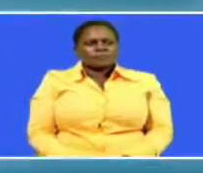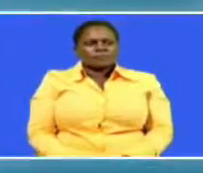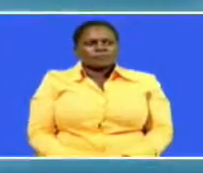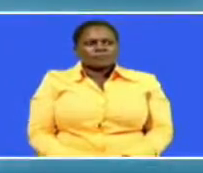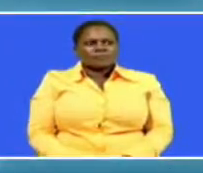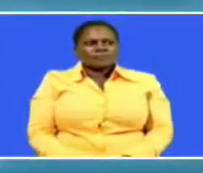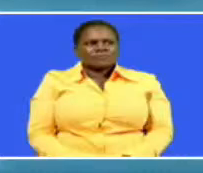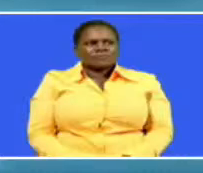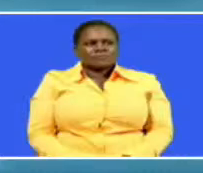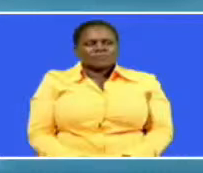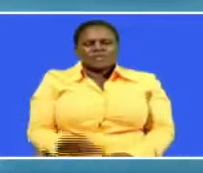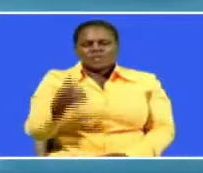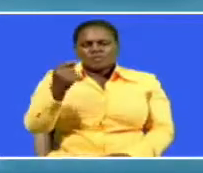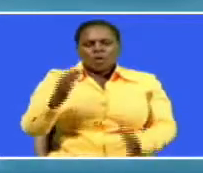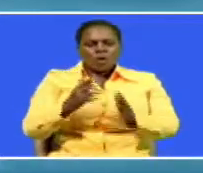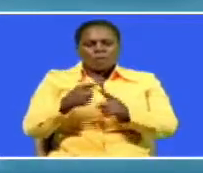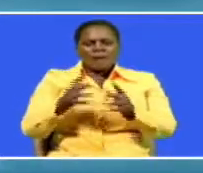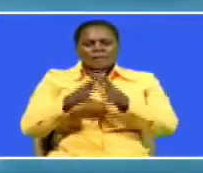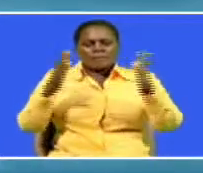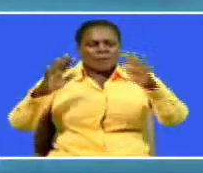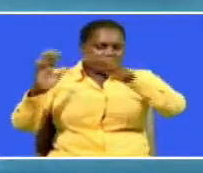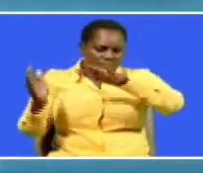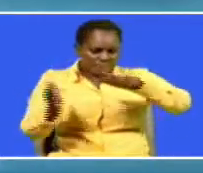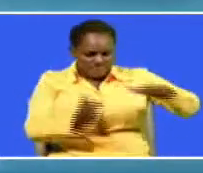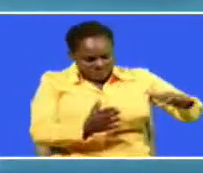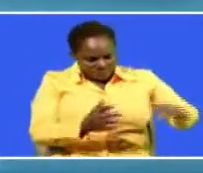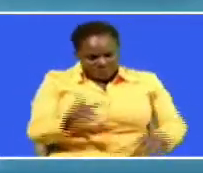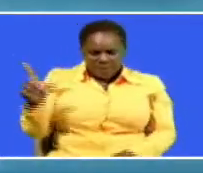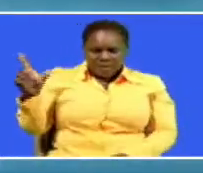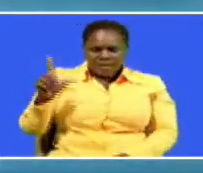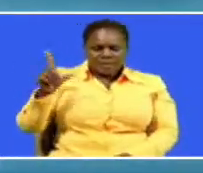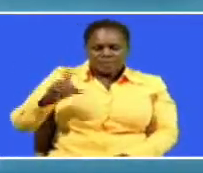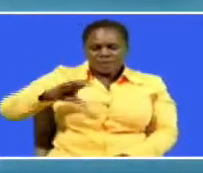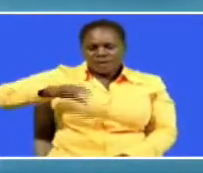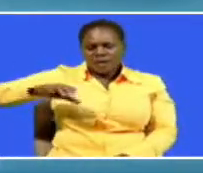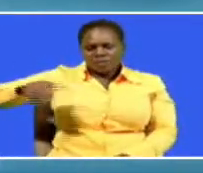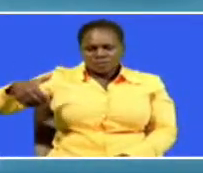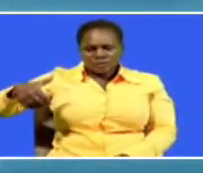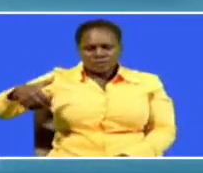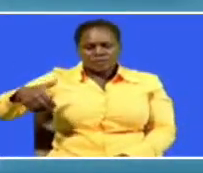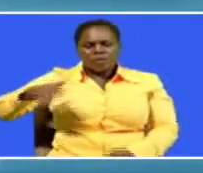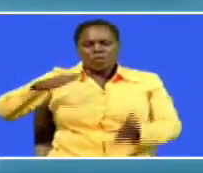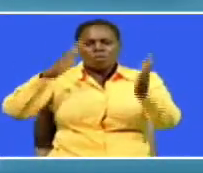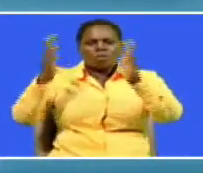Small but mighty. Now away from that, let's head to Laikipia County, where climate change politics